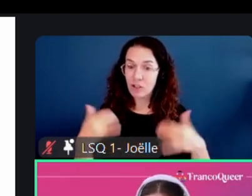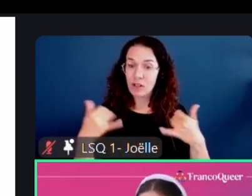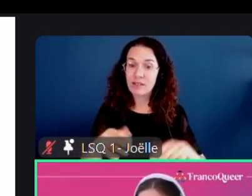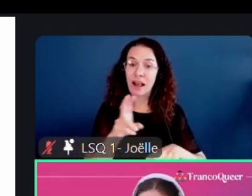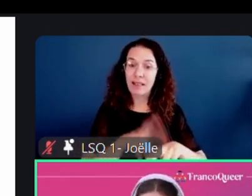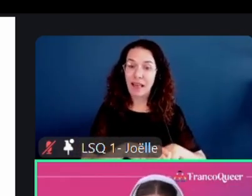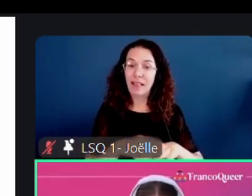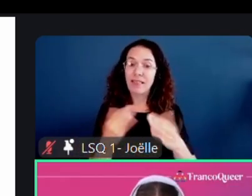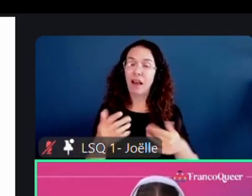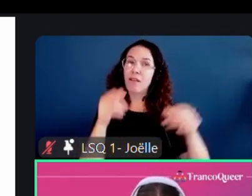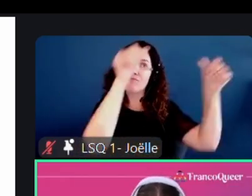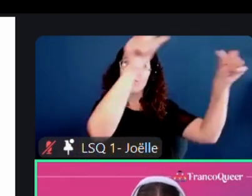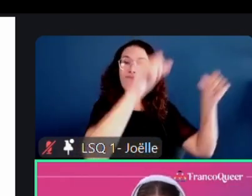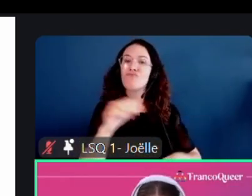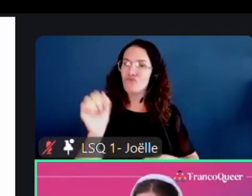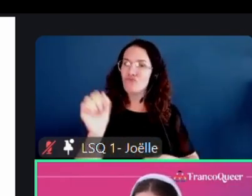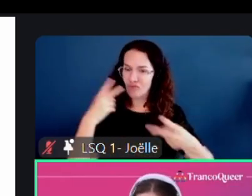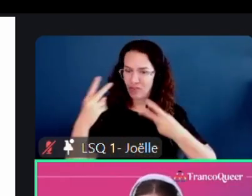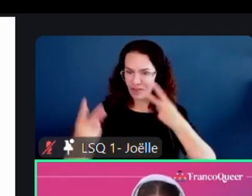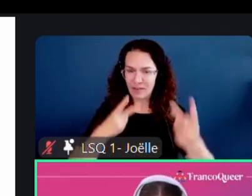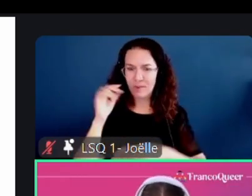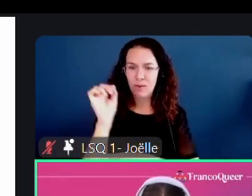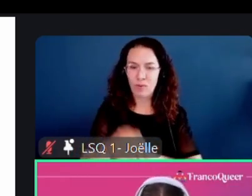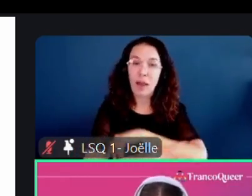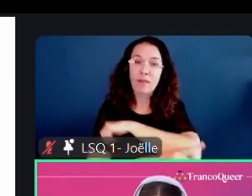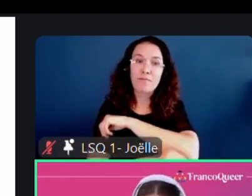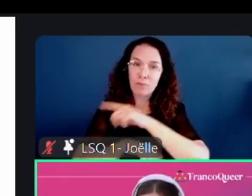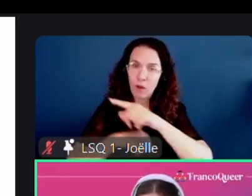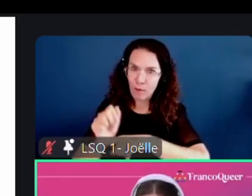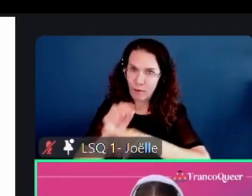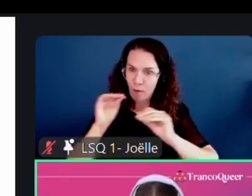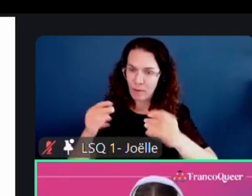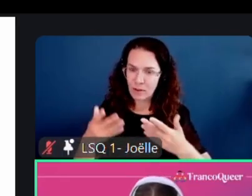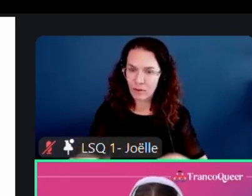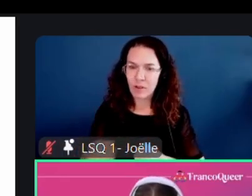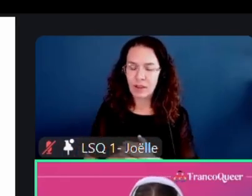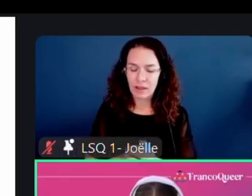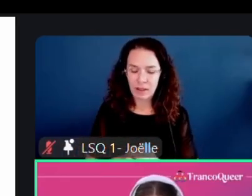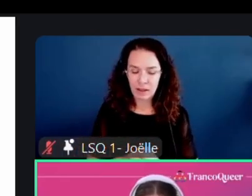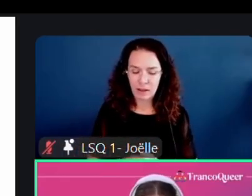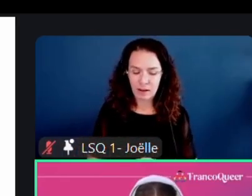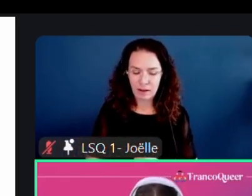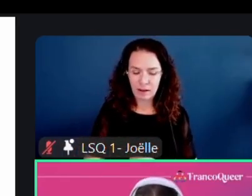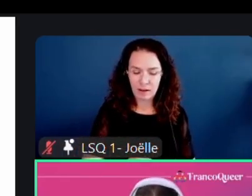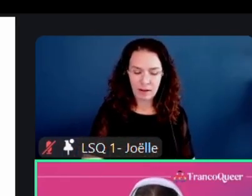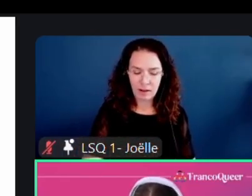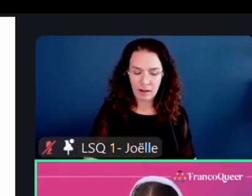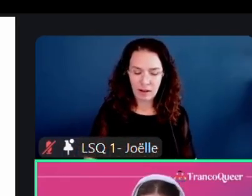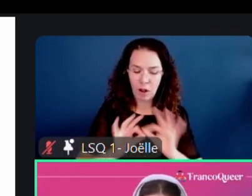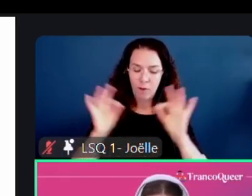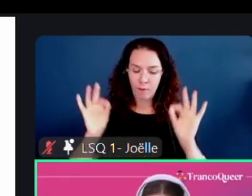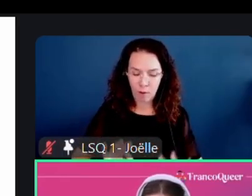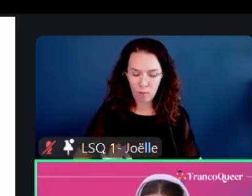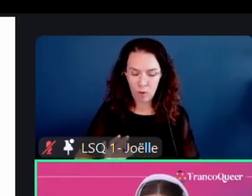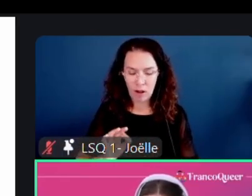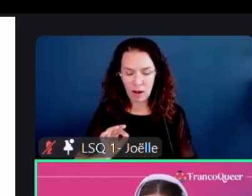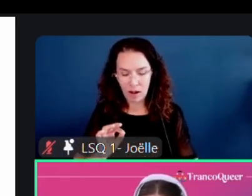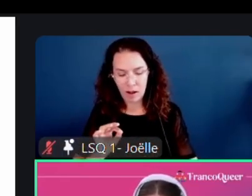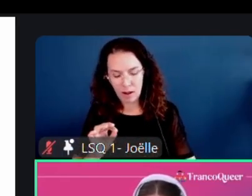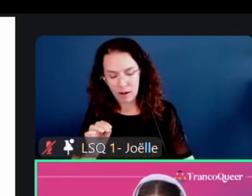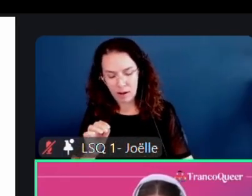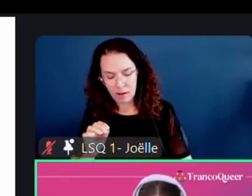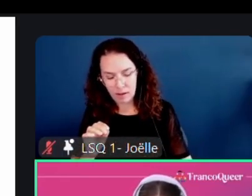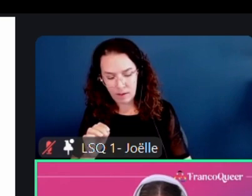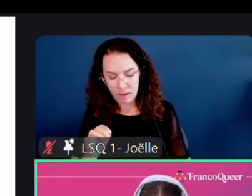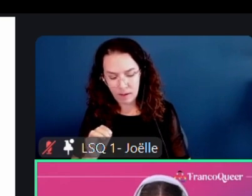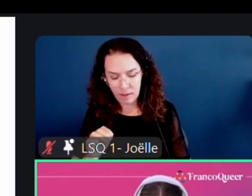d'attente. Yes, ouais, des symboles de visibilité, du personnel formé, l'offre active inclusive, des formulaires inclusifs. Ouais, vous avez